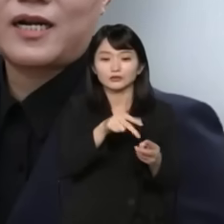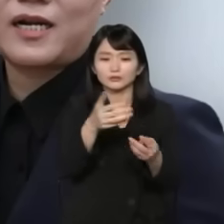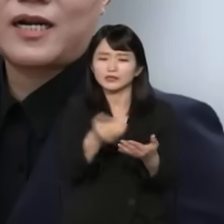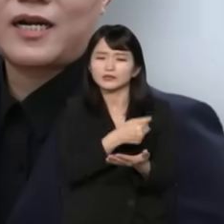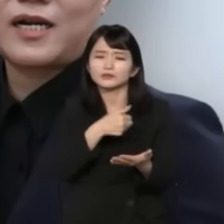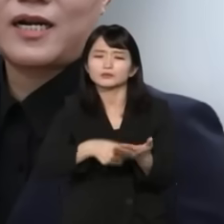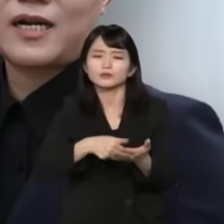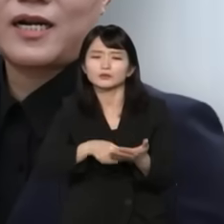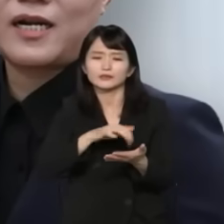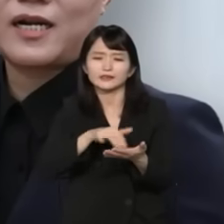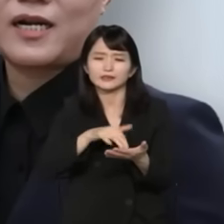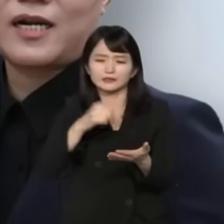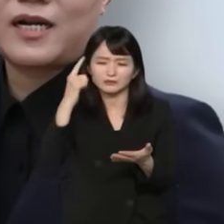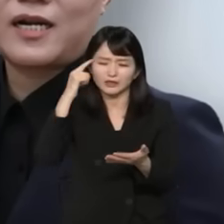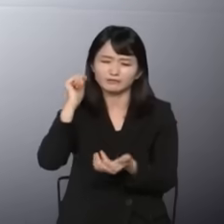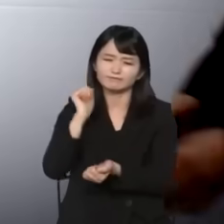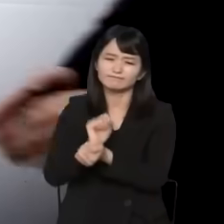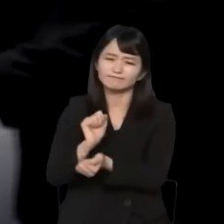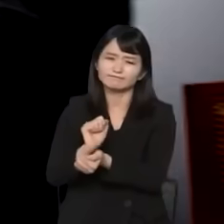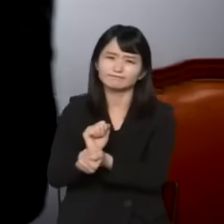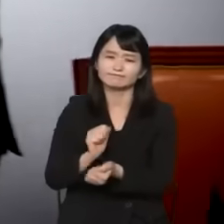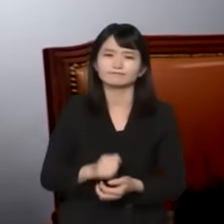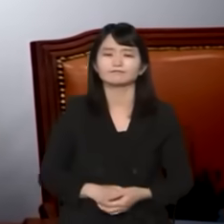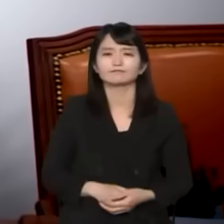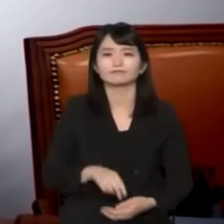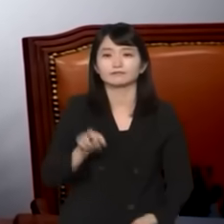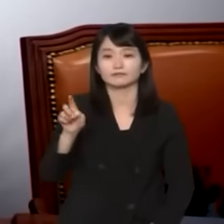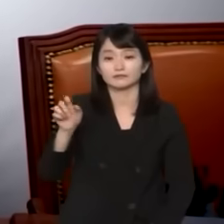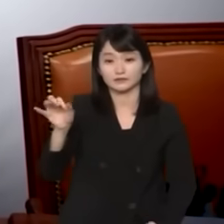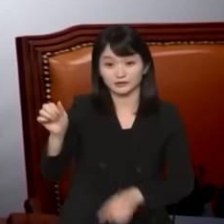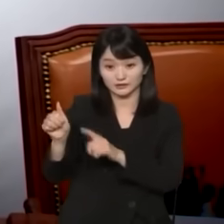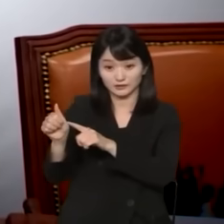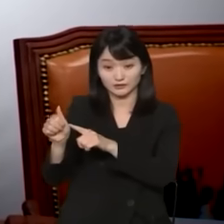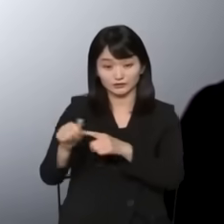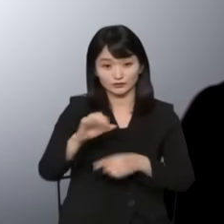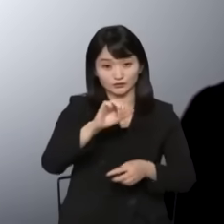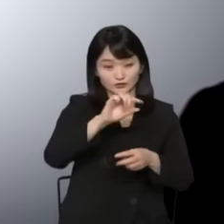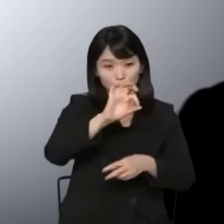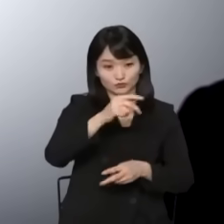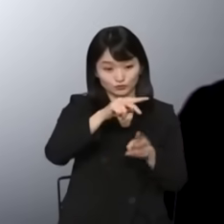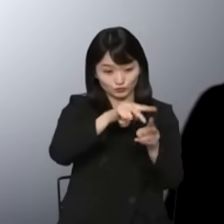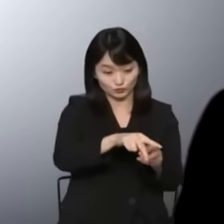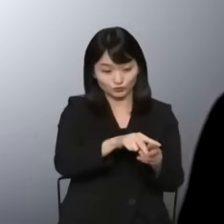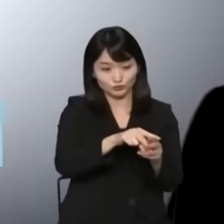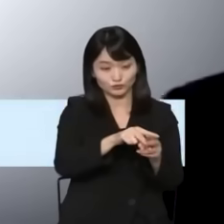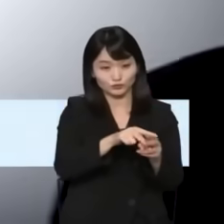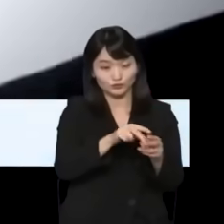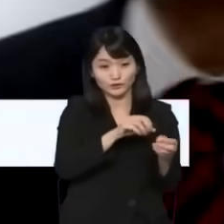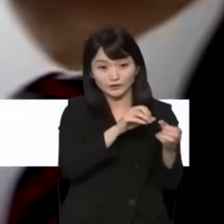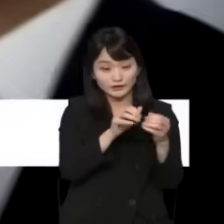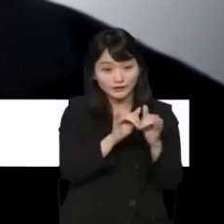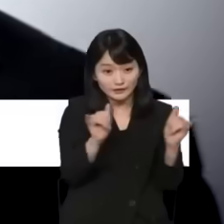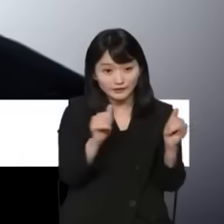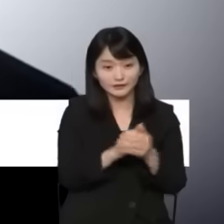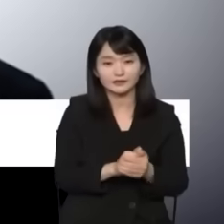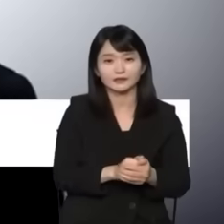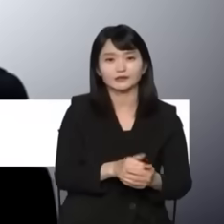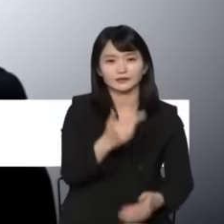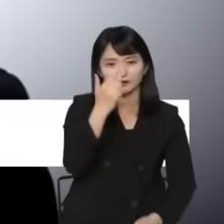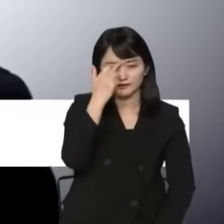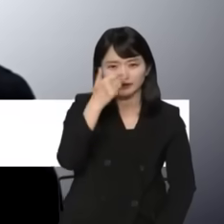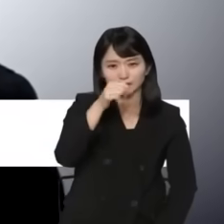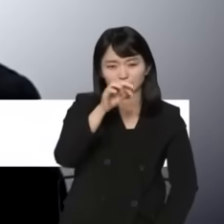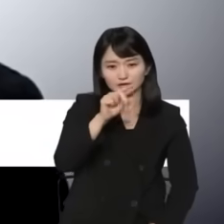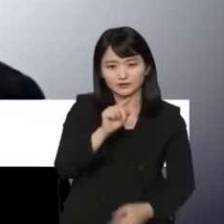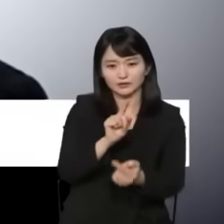있네요. 머리가 짱구들이라서. 여보세요? 명 씨는 이 시기 윤 후보 메신저로 안 후보 측 최진석 당시 선거대책위원장을